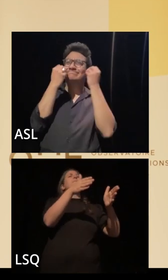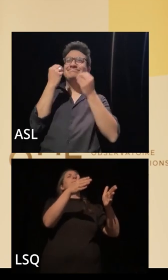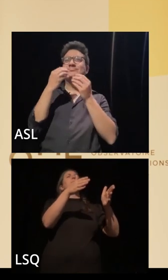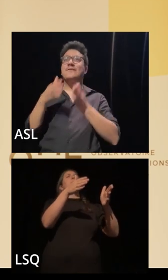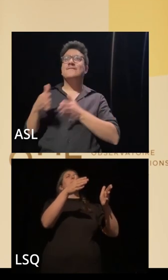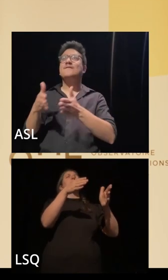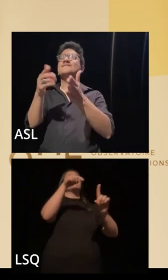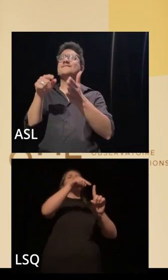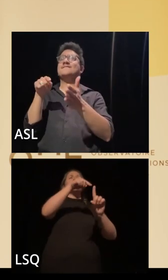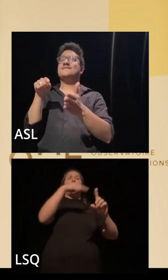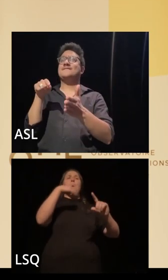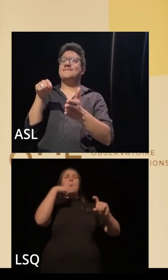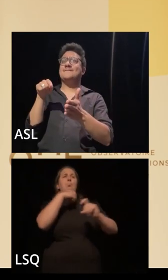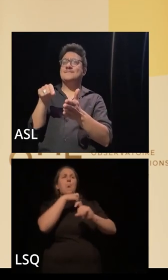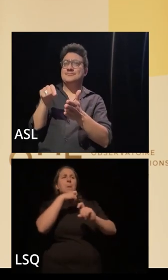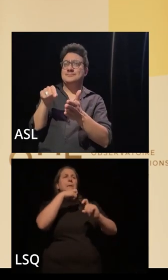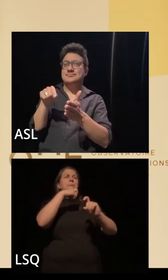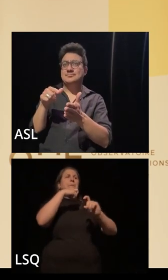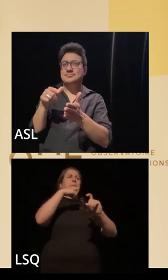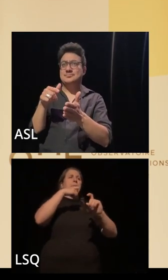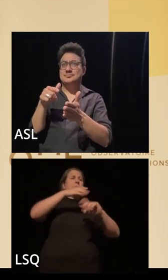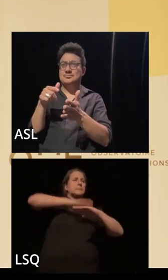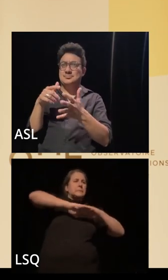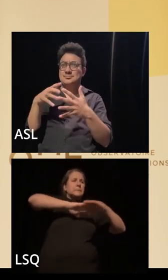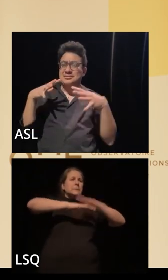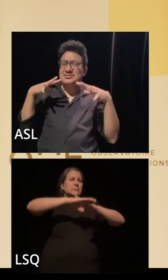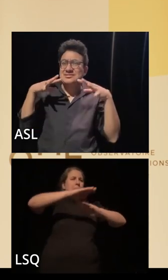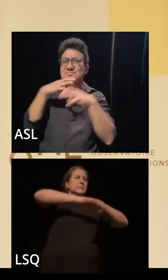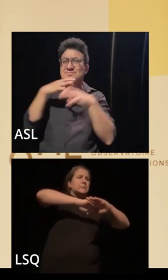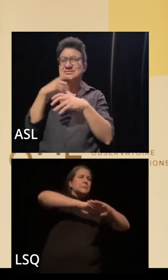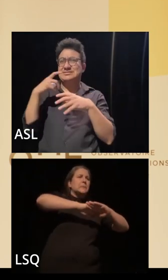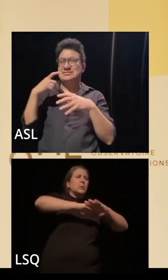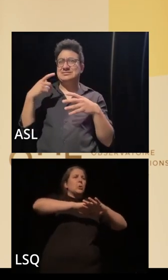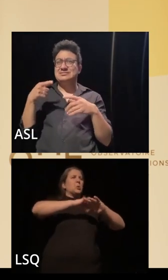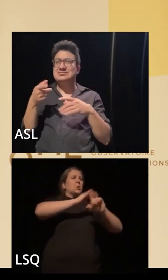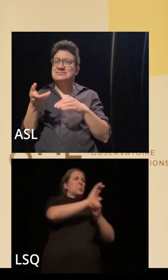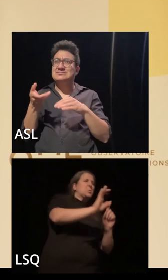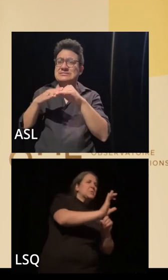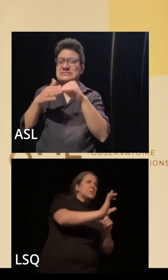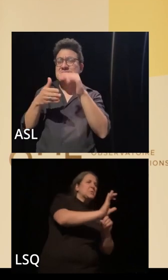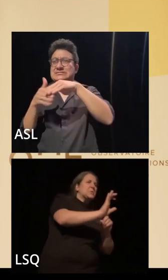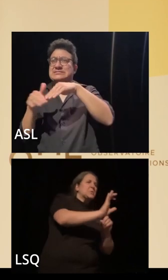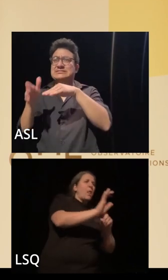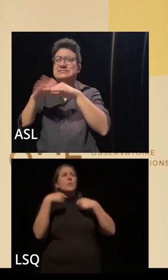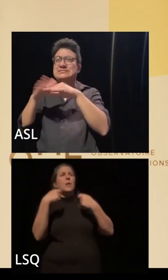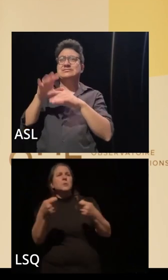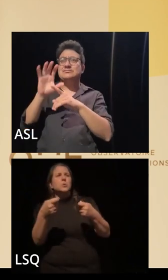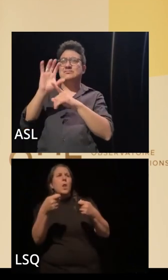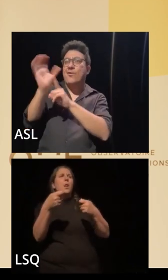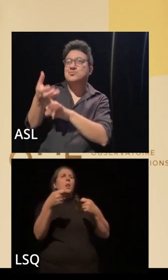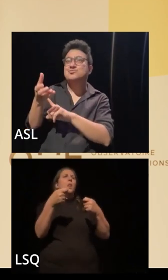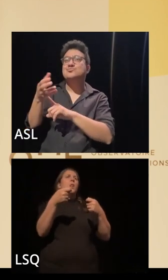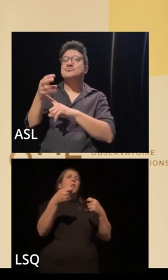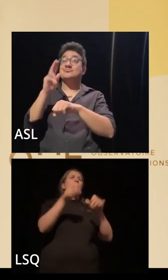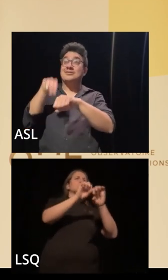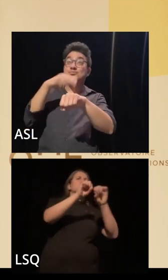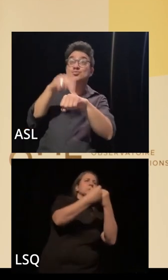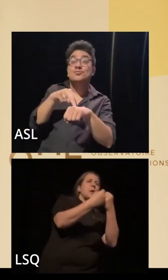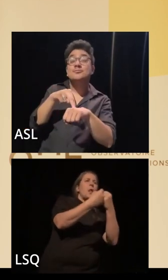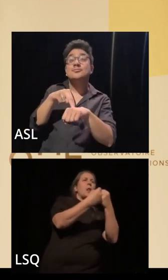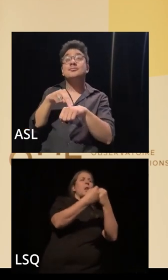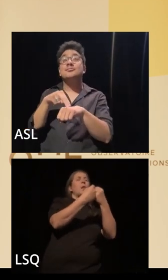dans leurs dimensions complexes et multiples, comme acteurs culturels, acteurs naturels, acteurs sociaux. Je pense